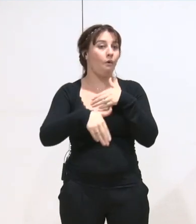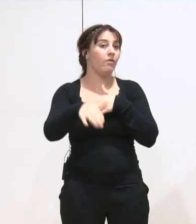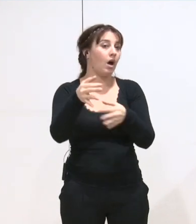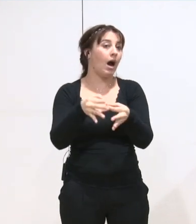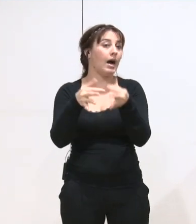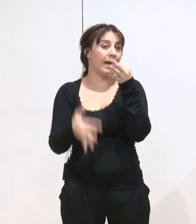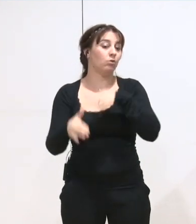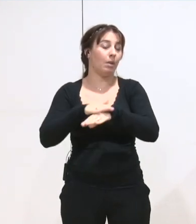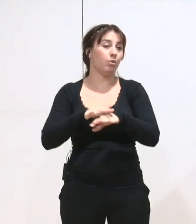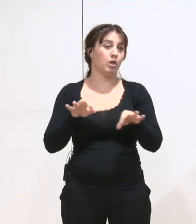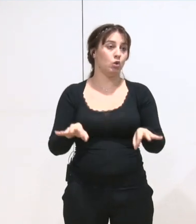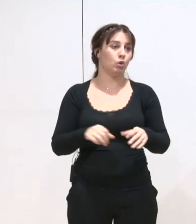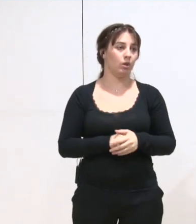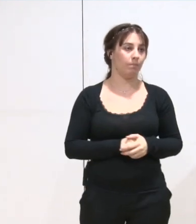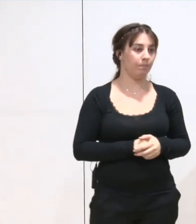résultat de cette politique-là.